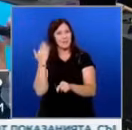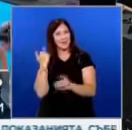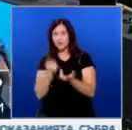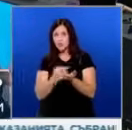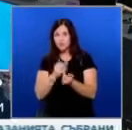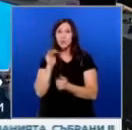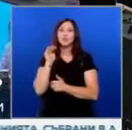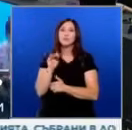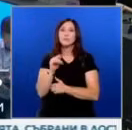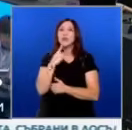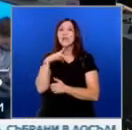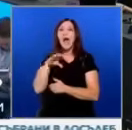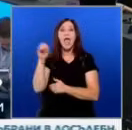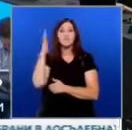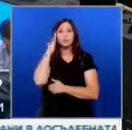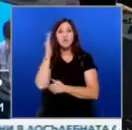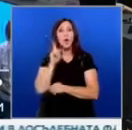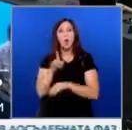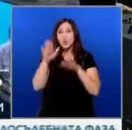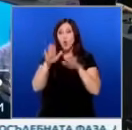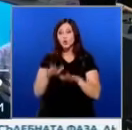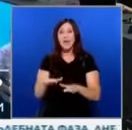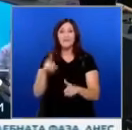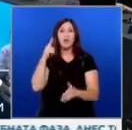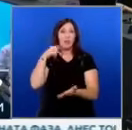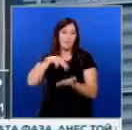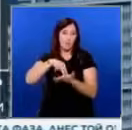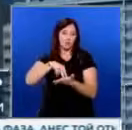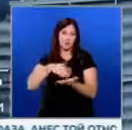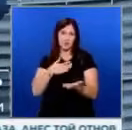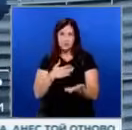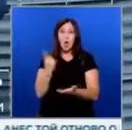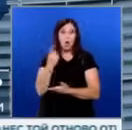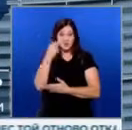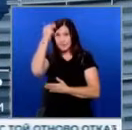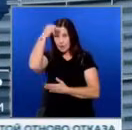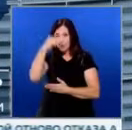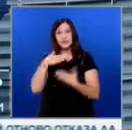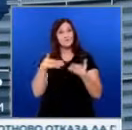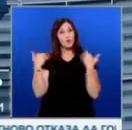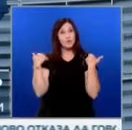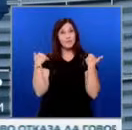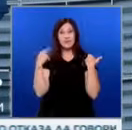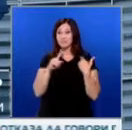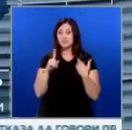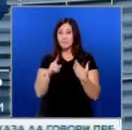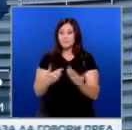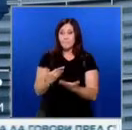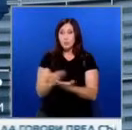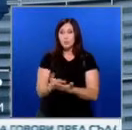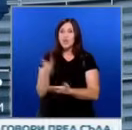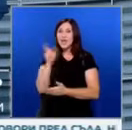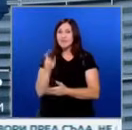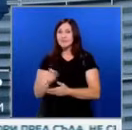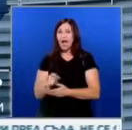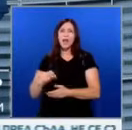път, ще бъде за еврокомисар, който остава на позицията си. Освен България, свои кандидати не са номинирали и